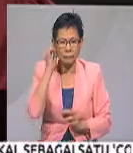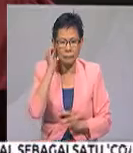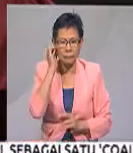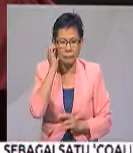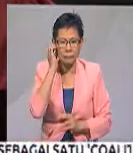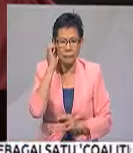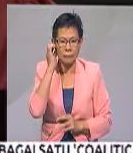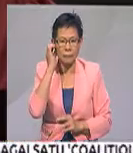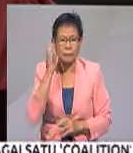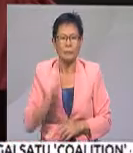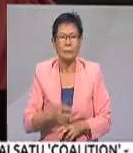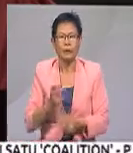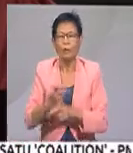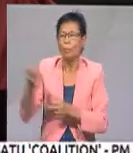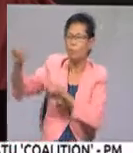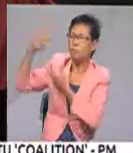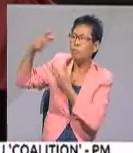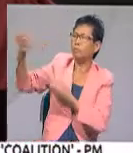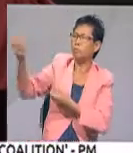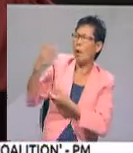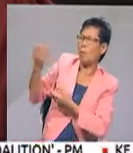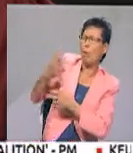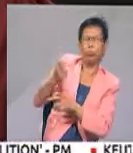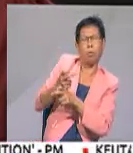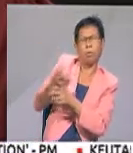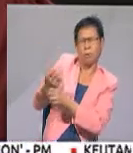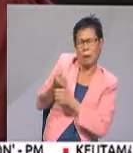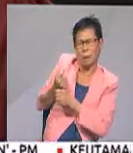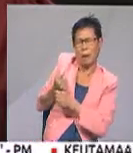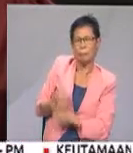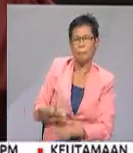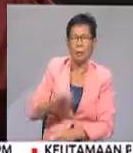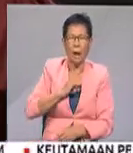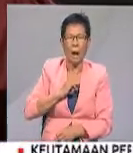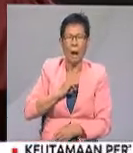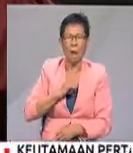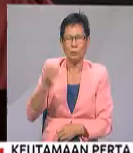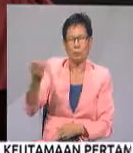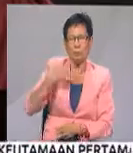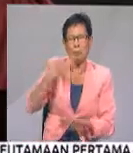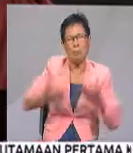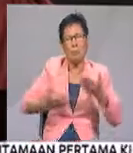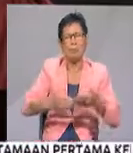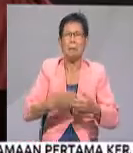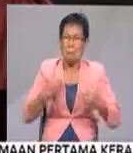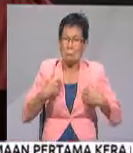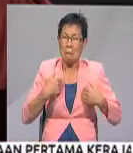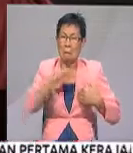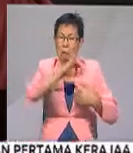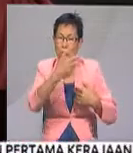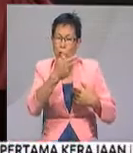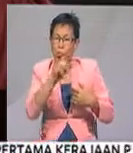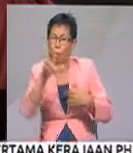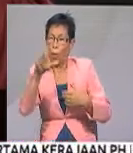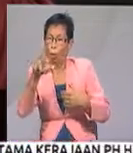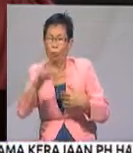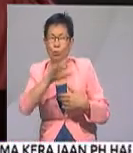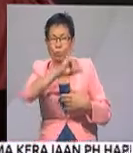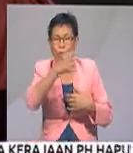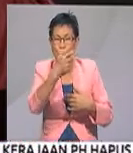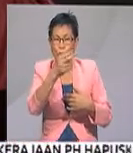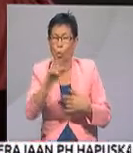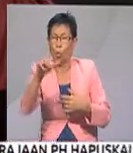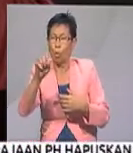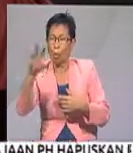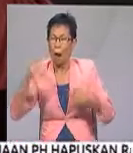Information is not easy to get. I am told that he may carry several passports. I am also told that he